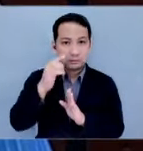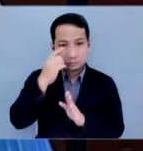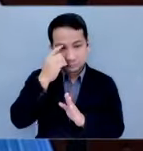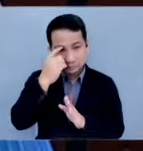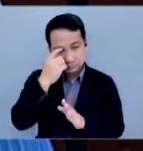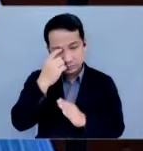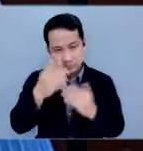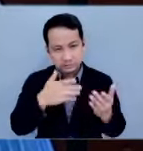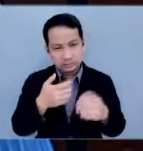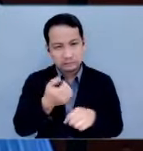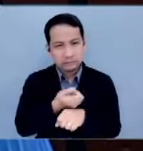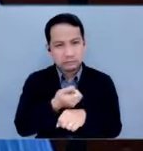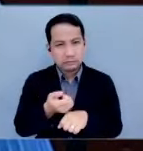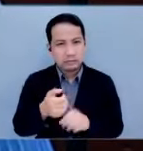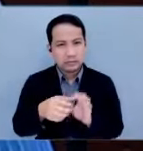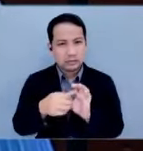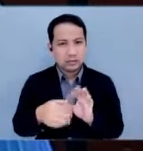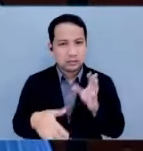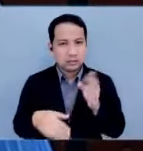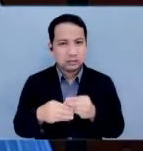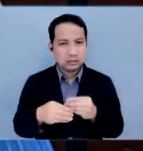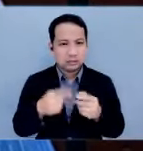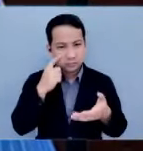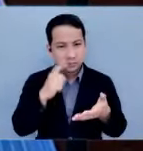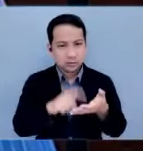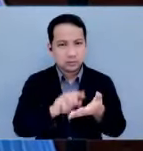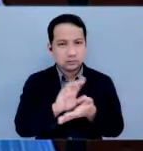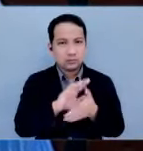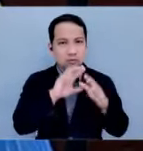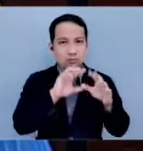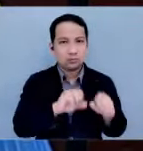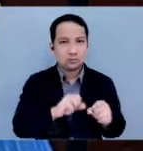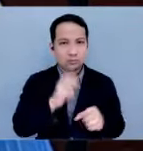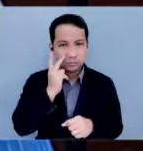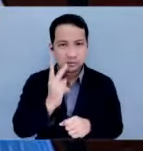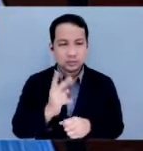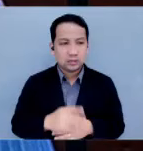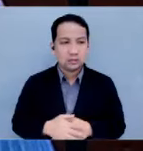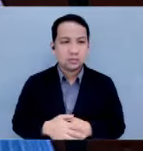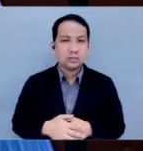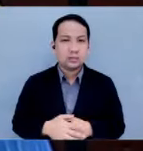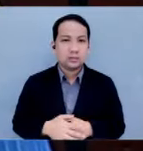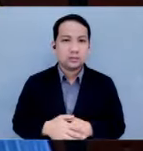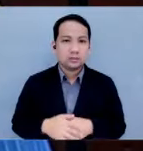pa ma-detect yun, mahuli yung online